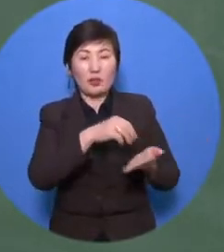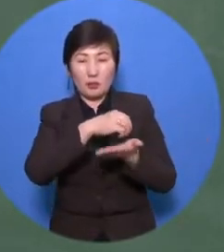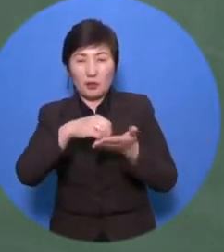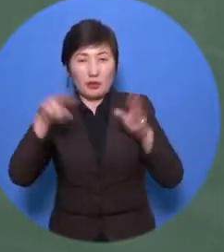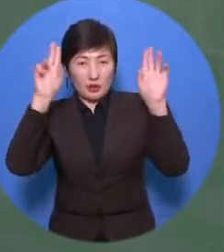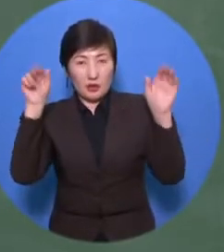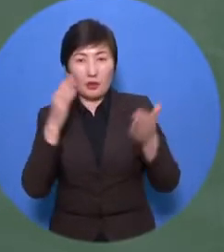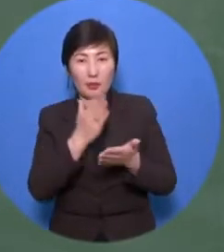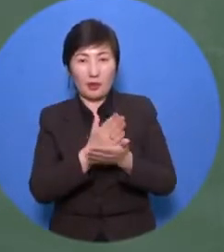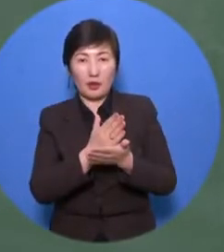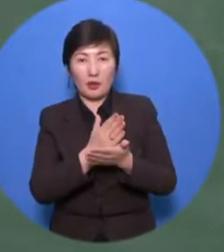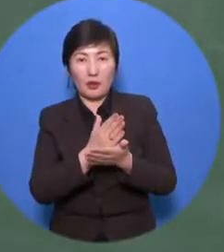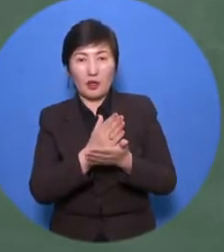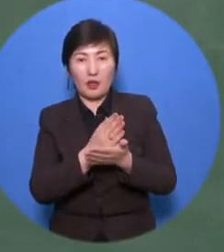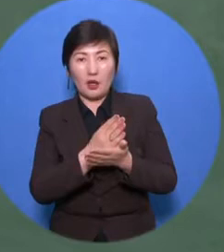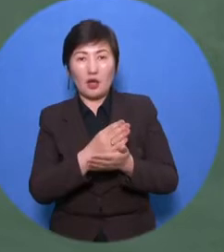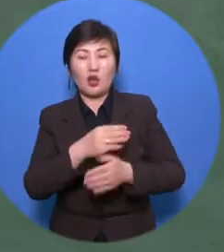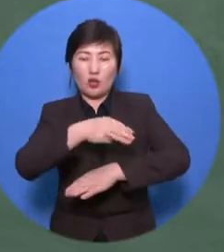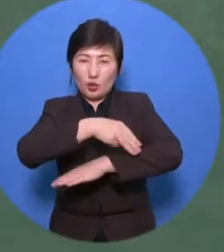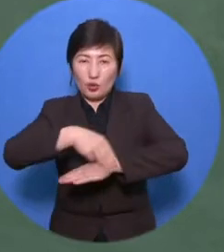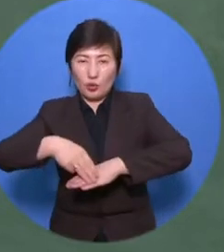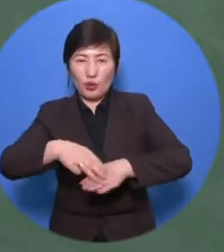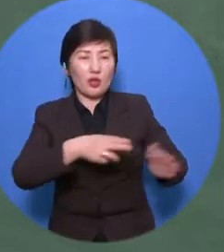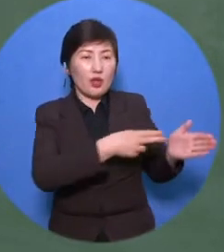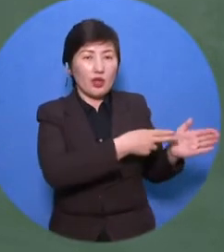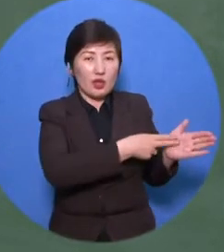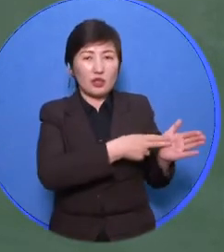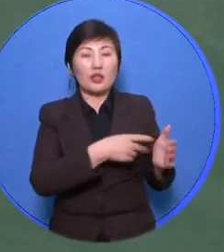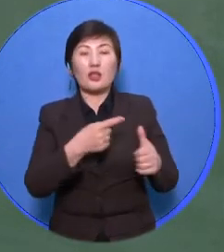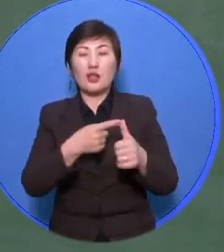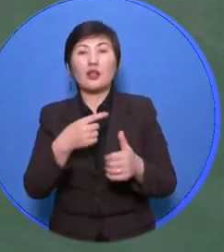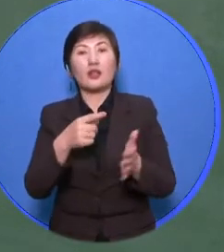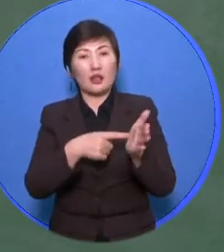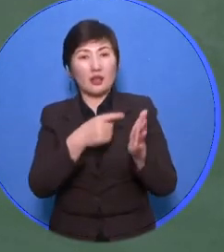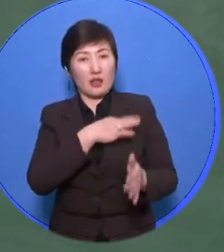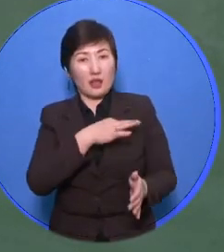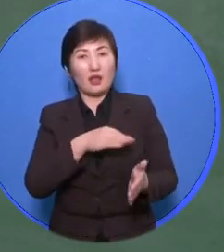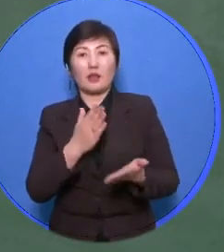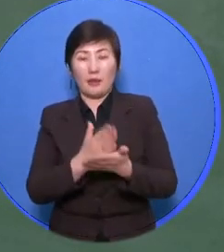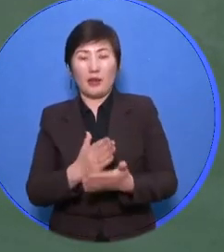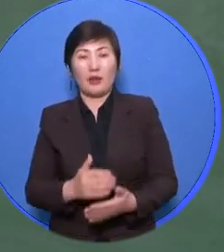бүгдээрээ шулууных нь дэгштгэл гэдэг нэр томьёог хэрэглээд явцгаана.